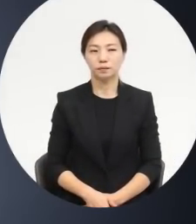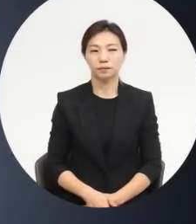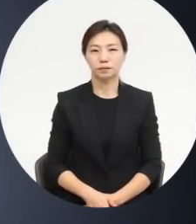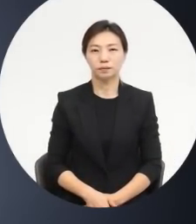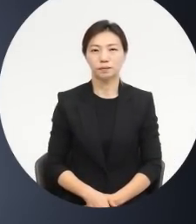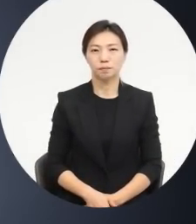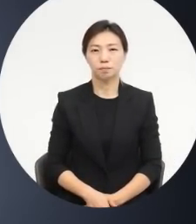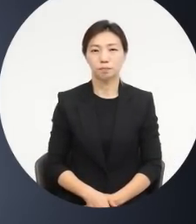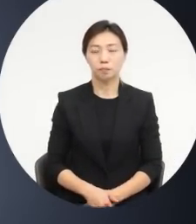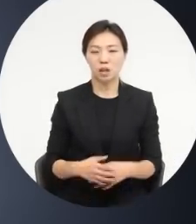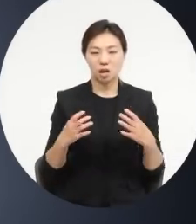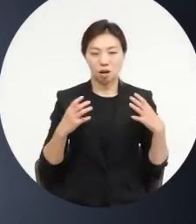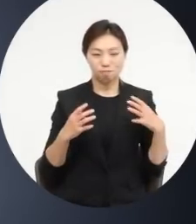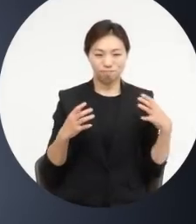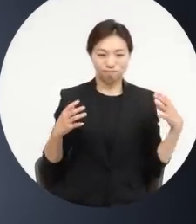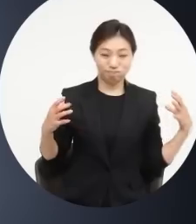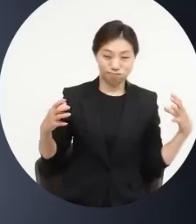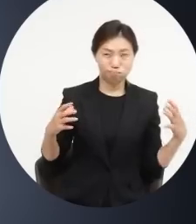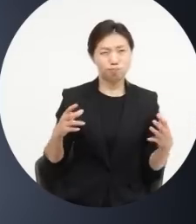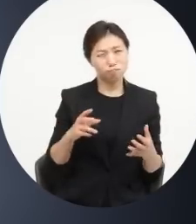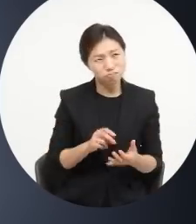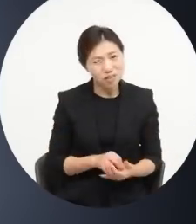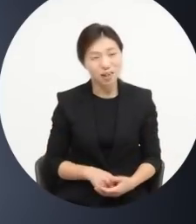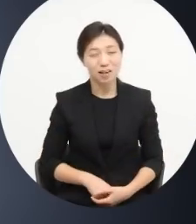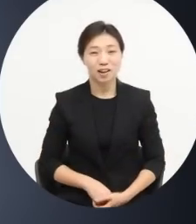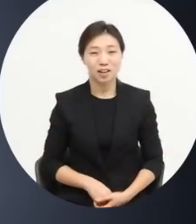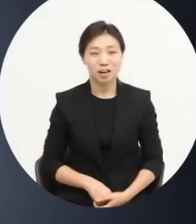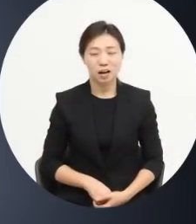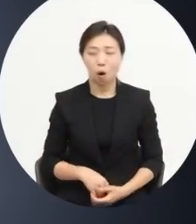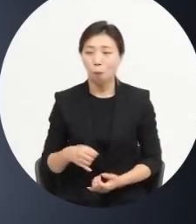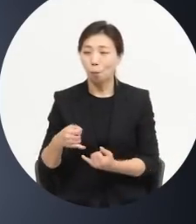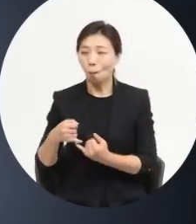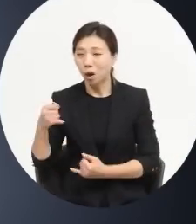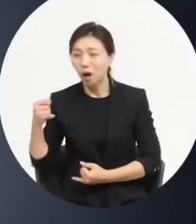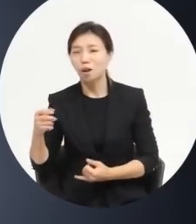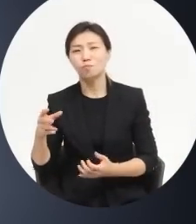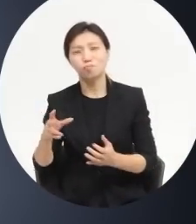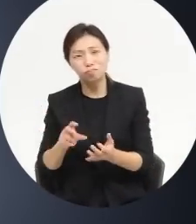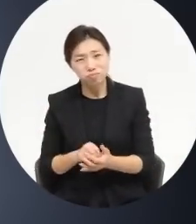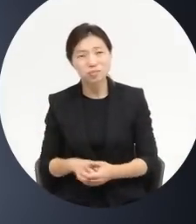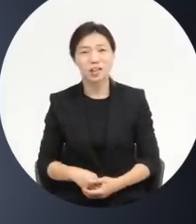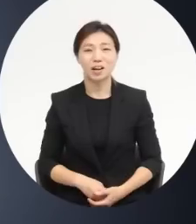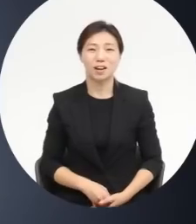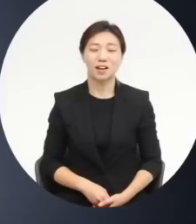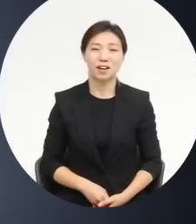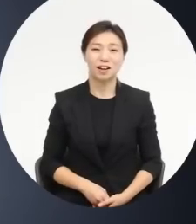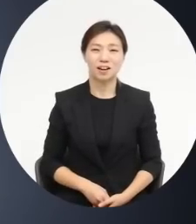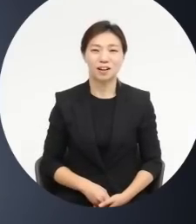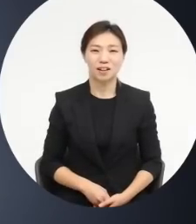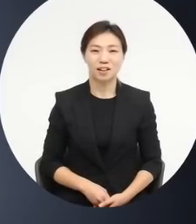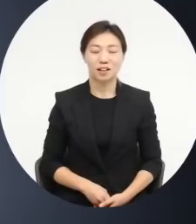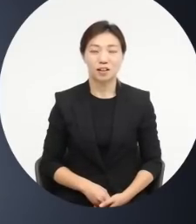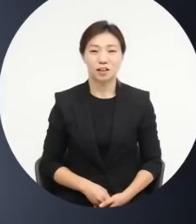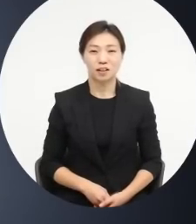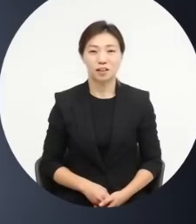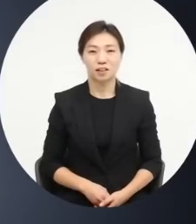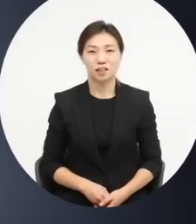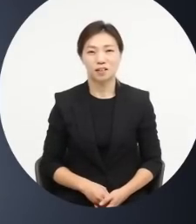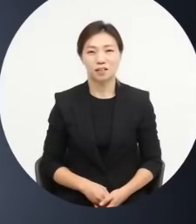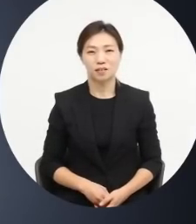알겠습니다. 감사합니다. 아이고, 살이 쪄도 문제, 살이 빠져도 문제,